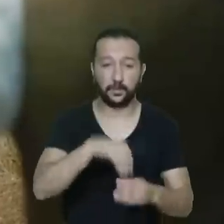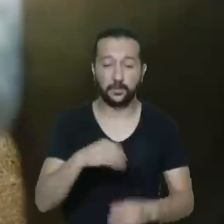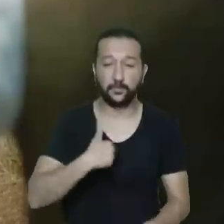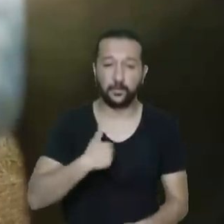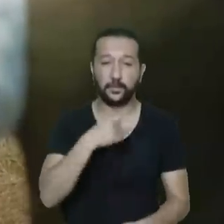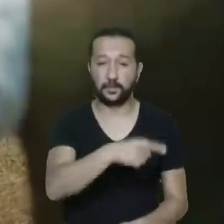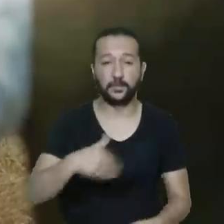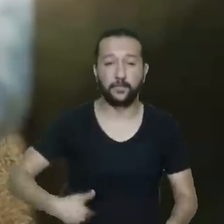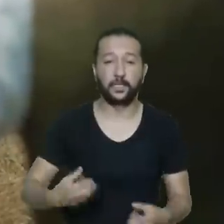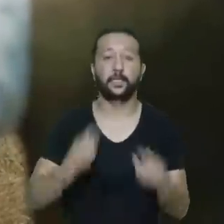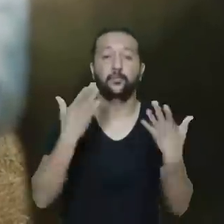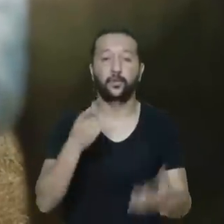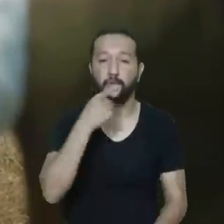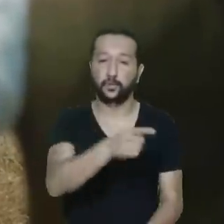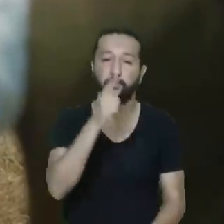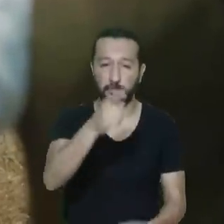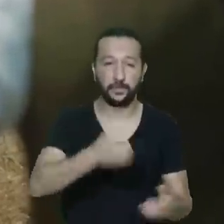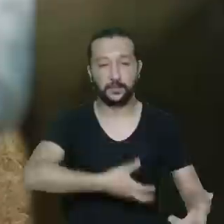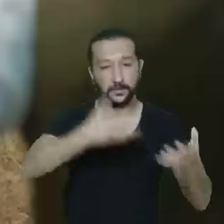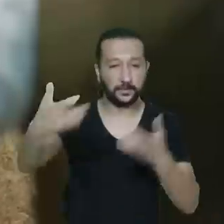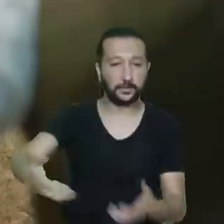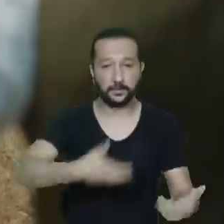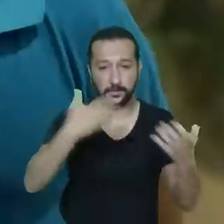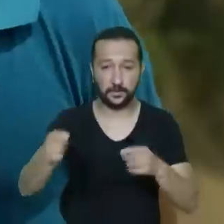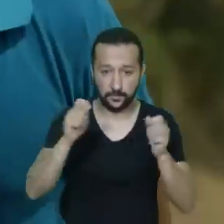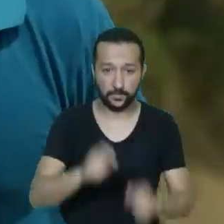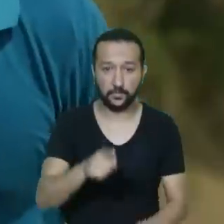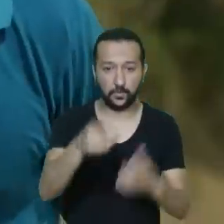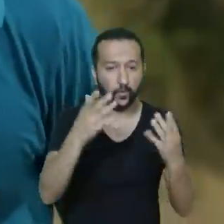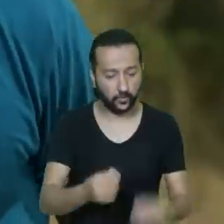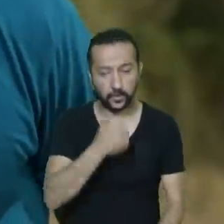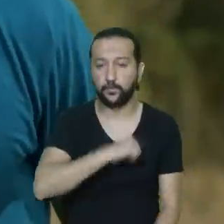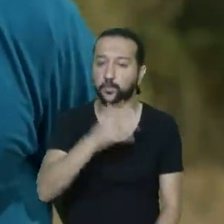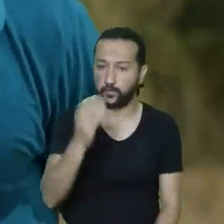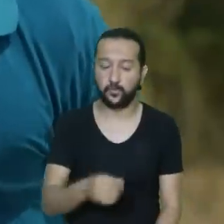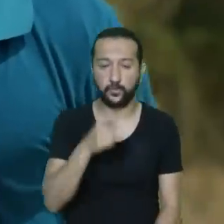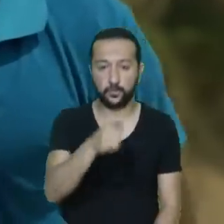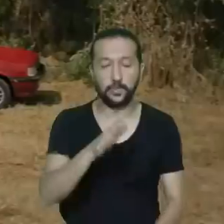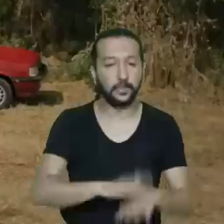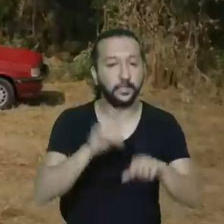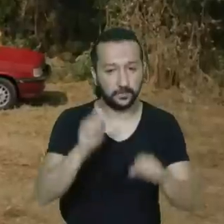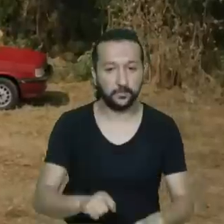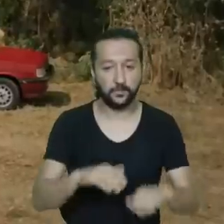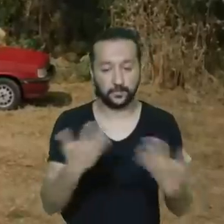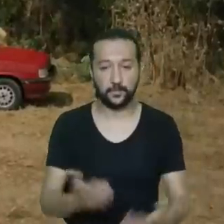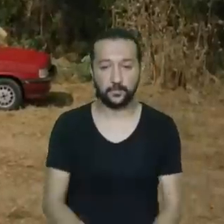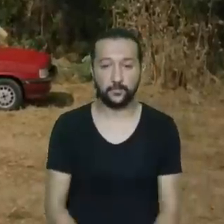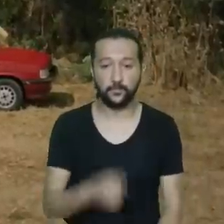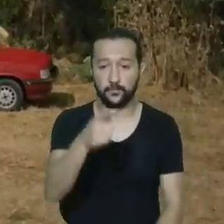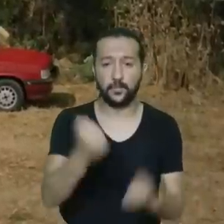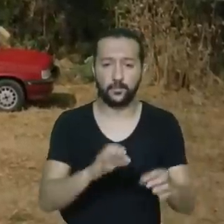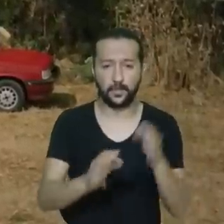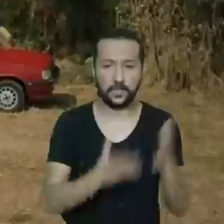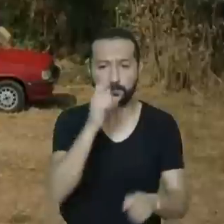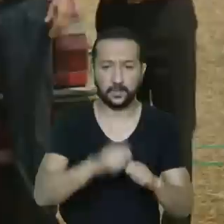benim BG'deyi biliyor musun? Bunları römorktan indirivereceksiniz mi? İndiremeyeceğim abi. Tamam indirem de. Araba